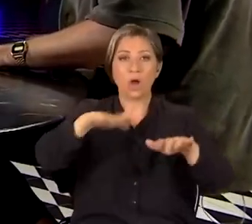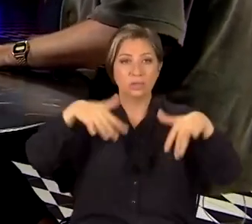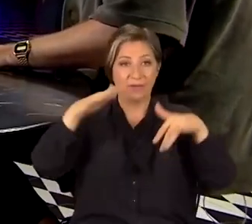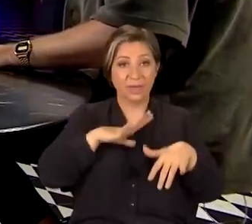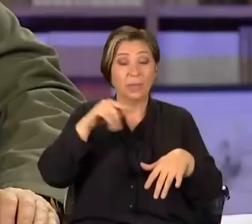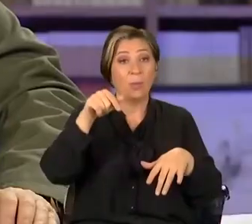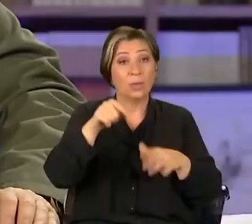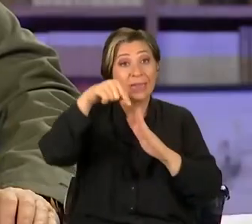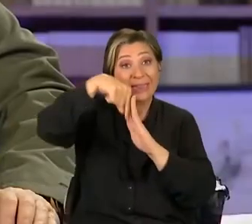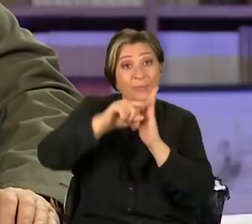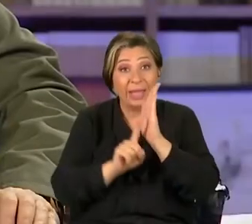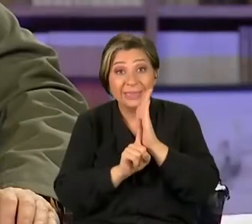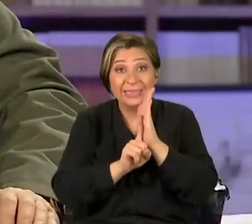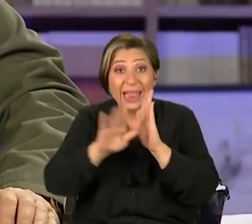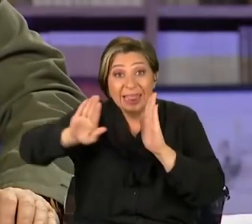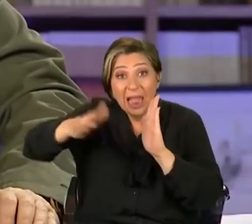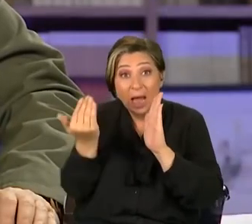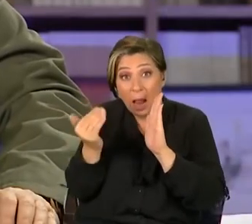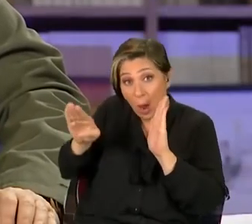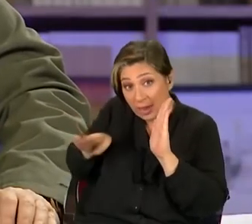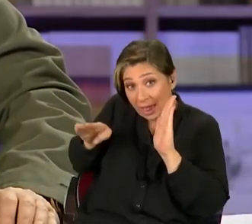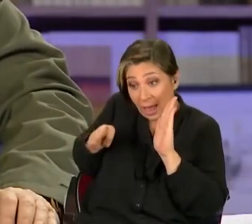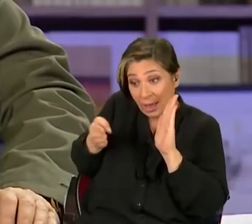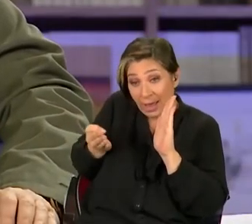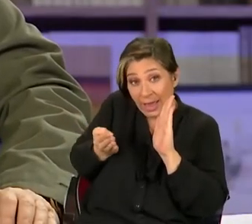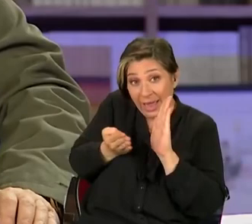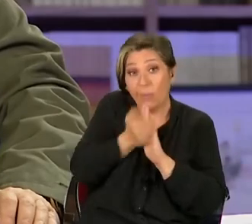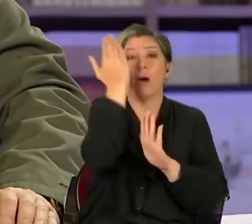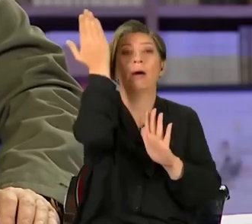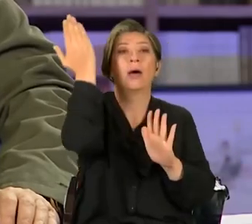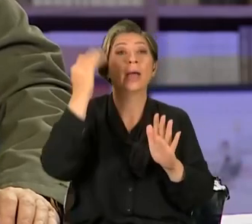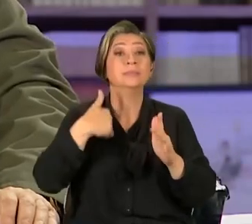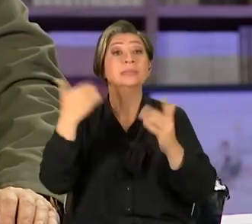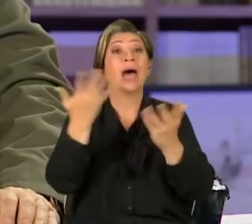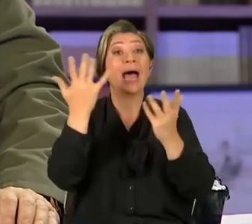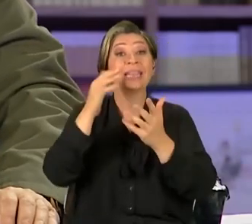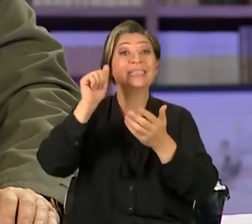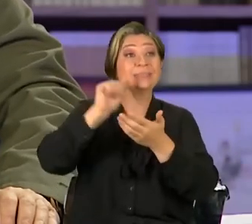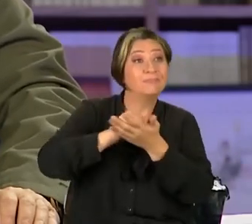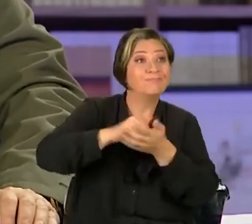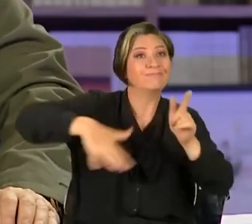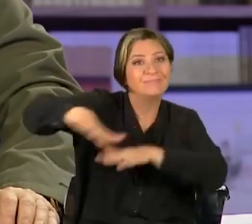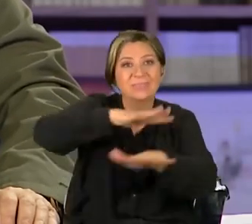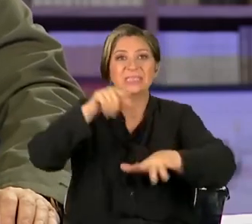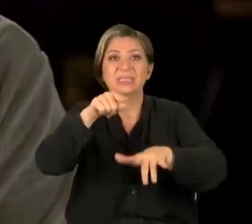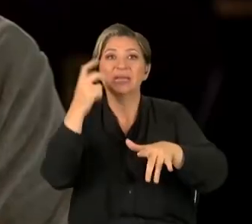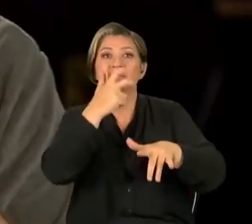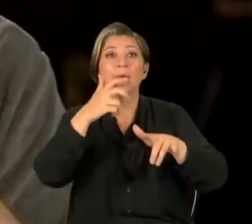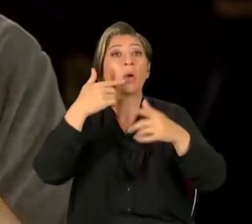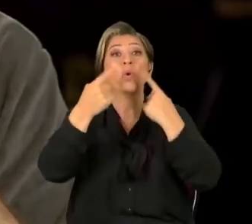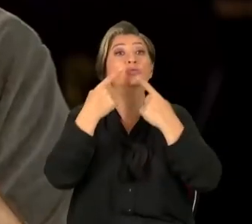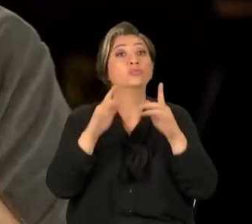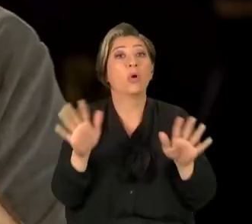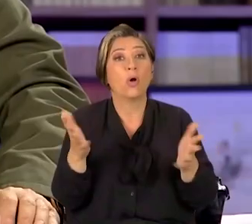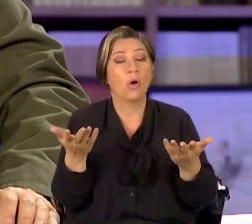vardı ama bu da dipten gelen dalga Aslında Bak bizim magazinimiz bizim magazinimiz henüz sizin sahne aldığınız işlerden söz